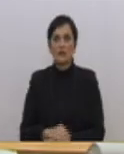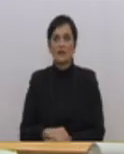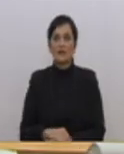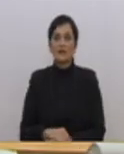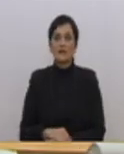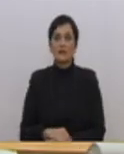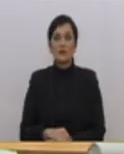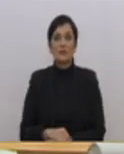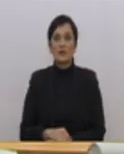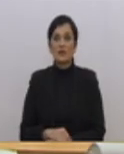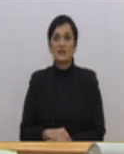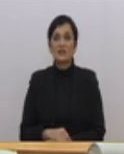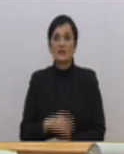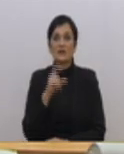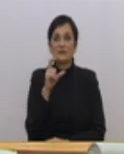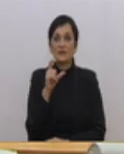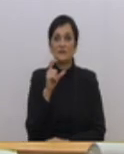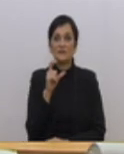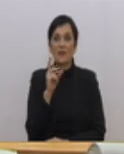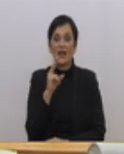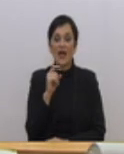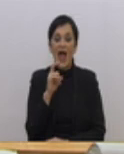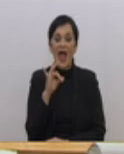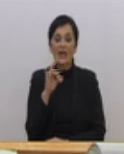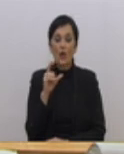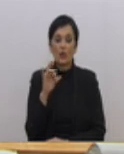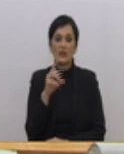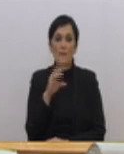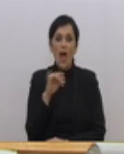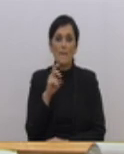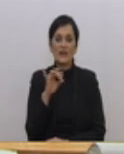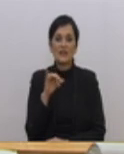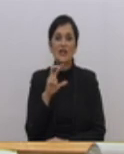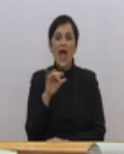ალბათ ეკა ხერხეულიძე, მაია ბითაძე, ჰერმან საბო.